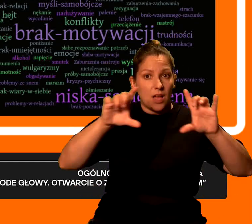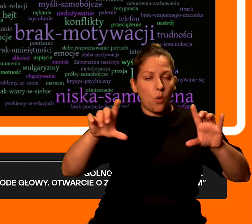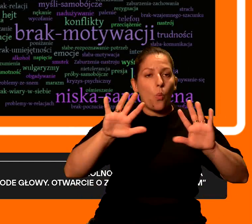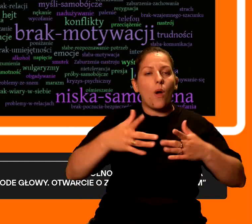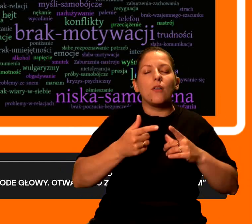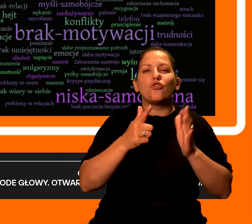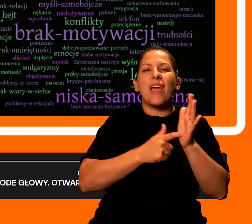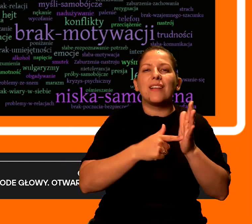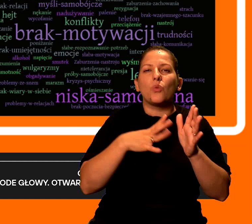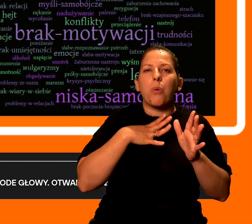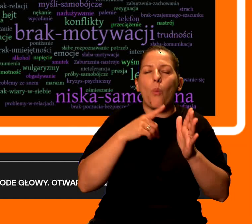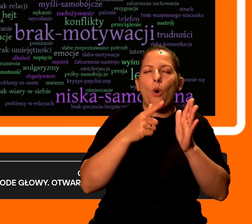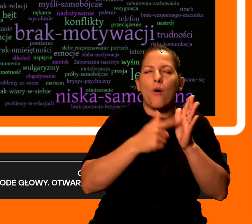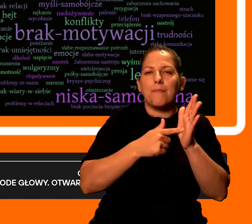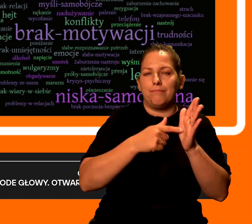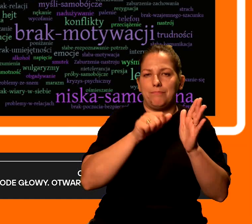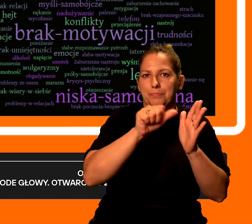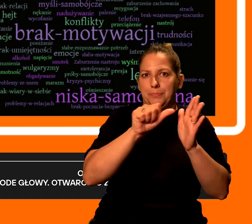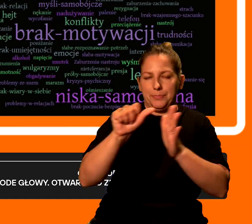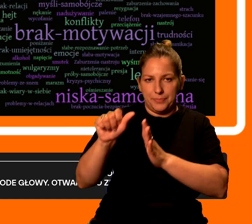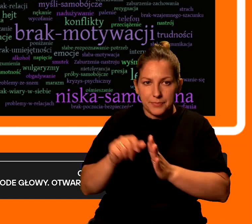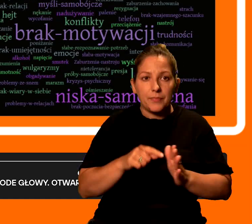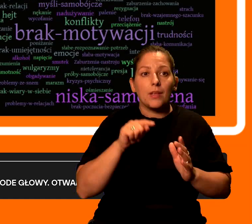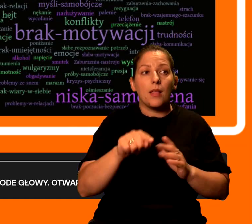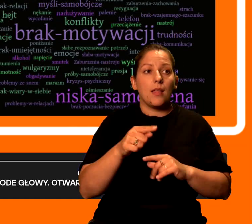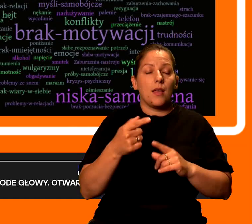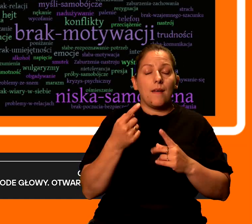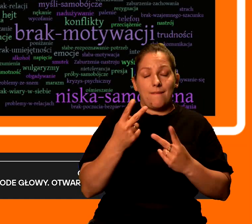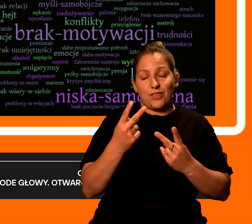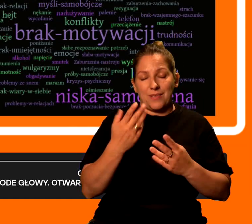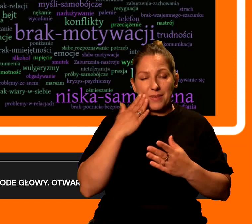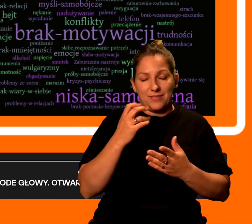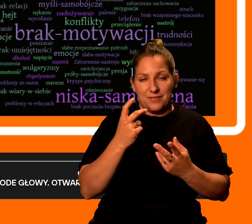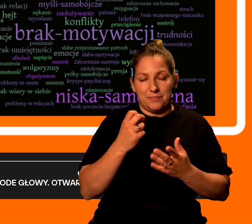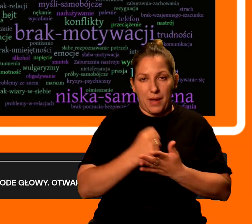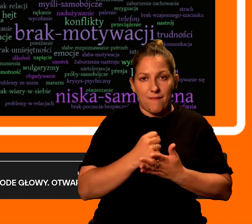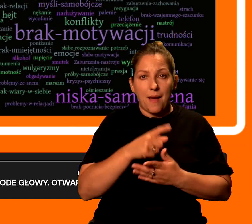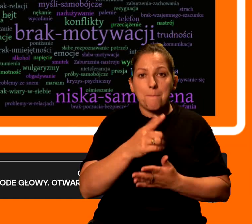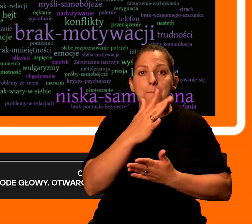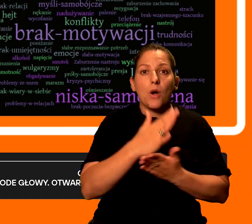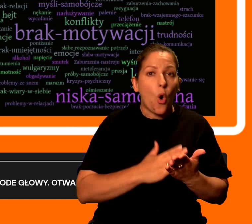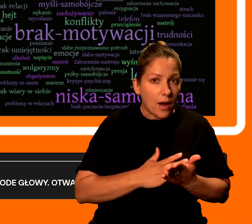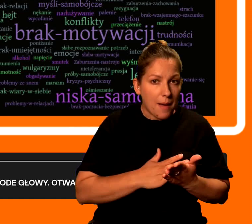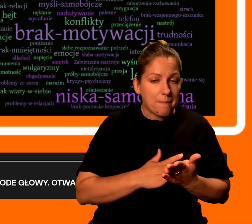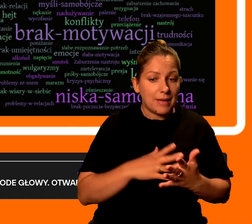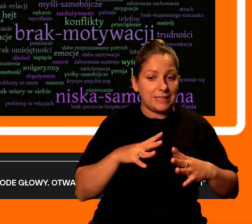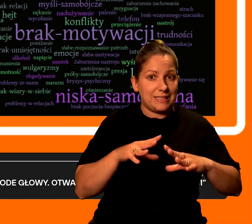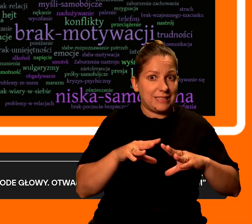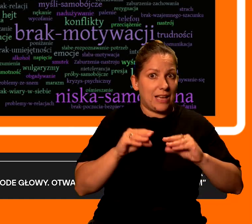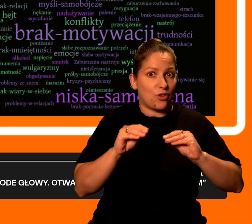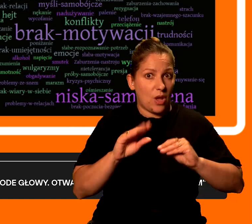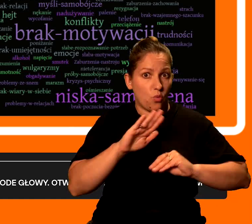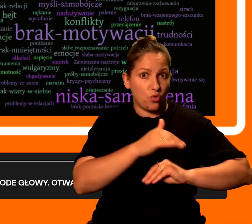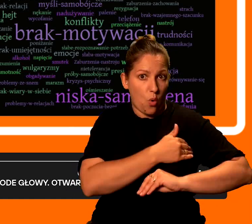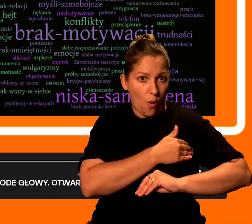tych wpisach od liderów. I tutaj trzeba powiedzieć jedną bardzo ważną rzecz. Ten program zaczynał się w